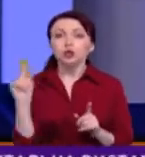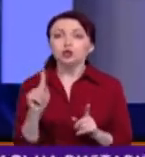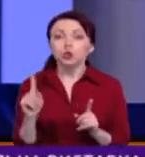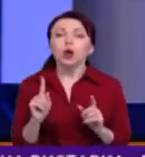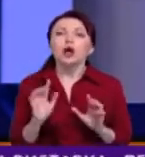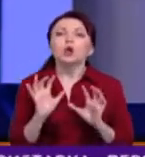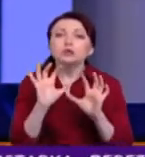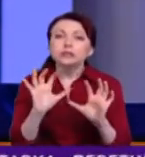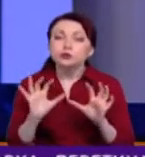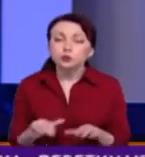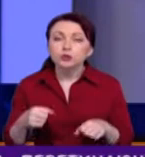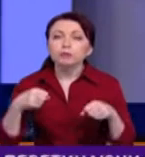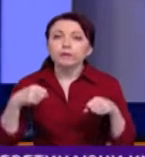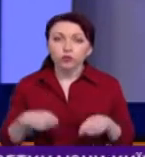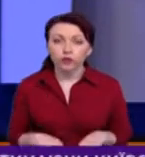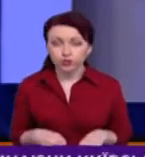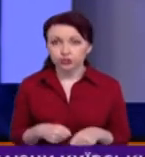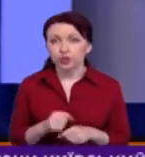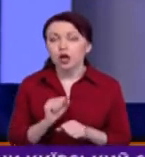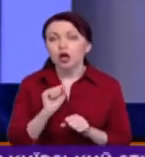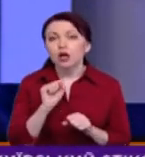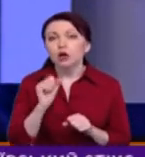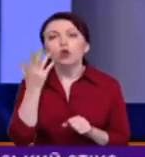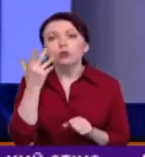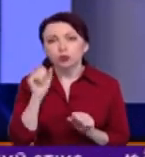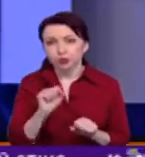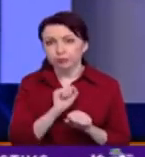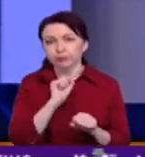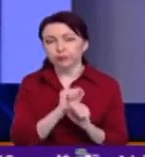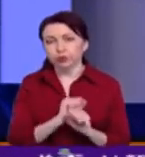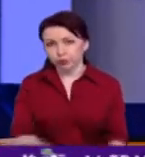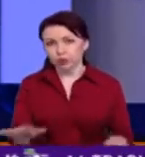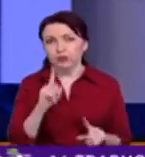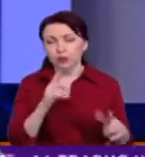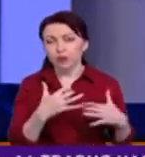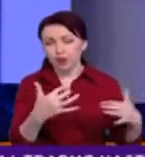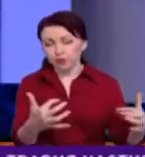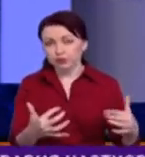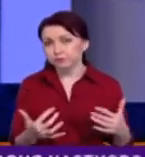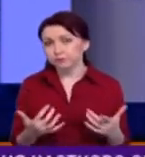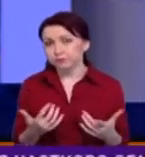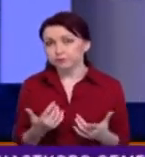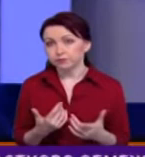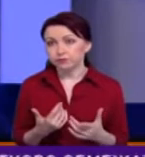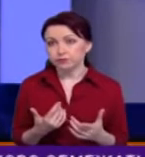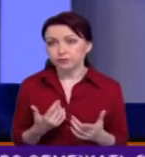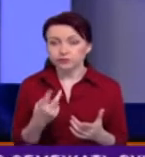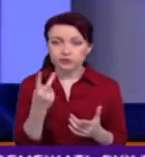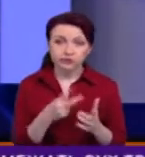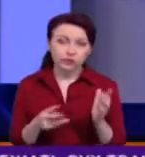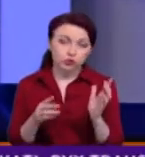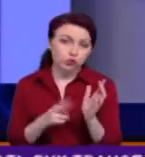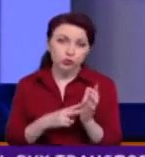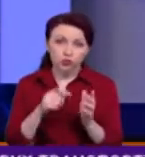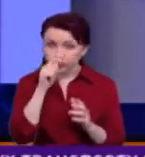конституційні повноваження, коли можна було розпустити парламент, припинилися, закінчилися 27